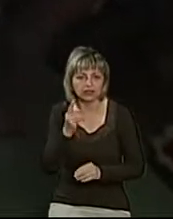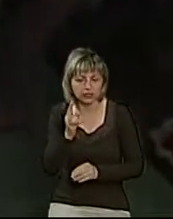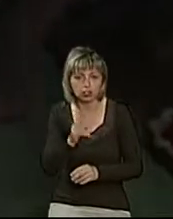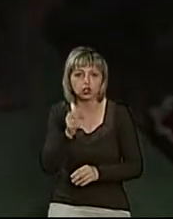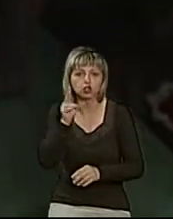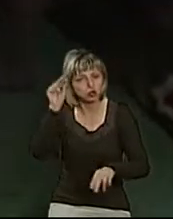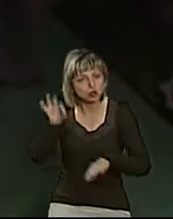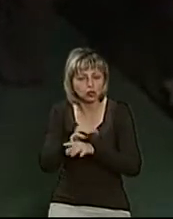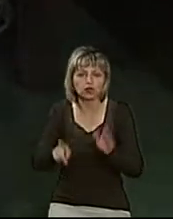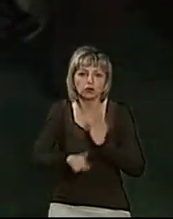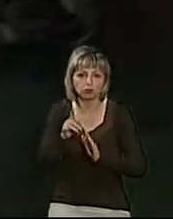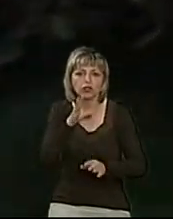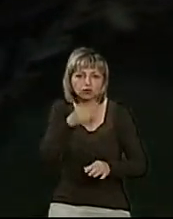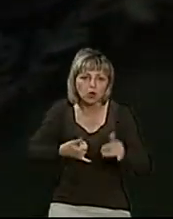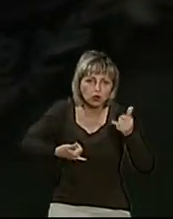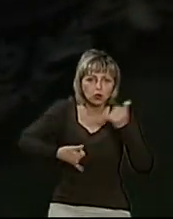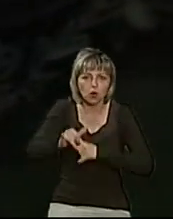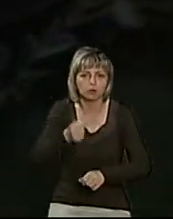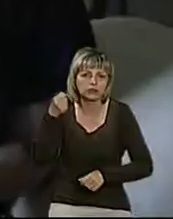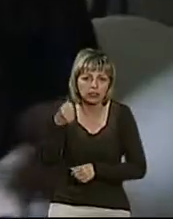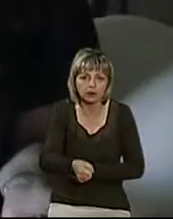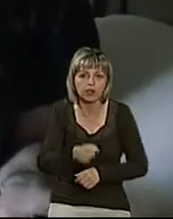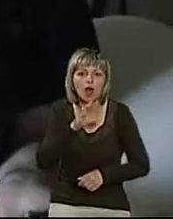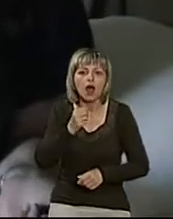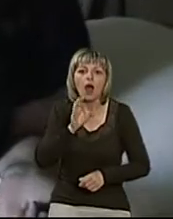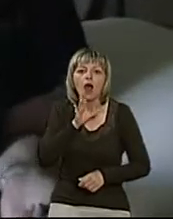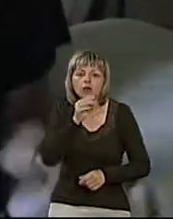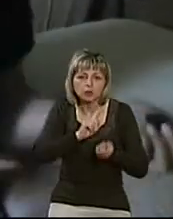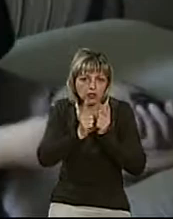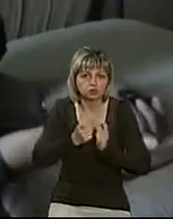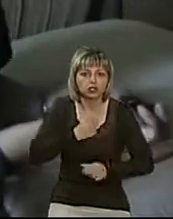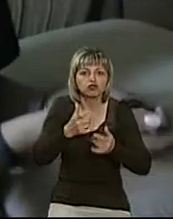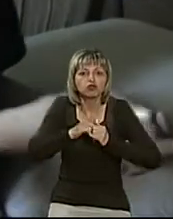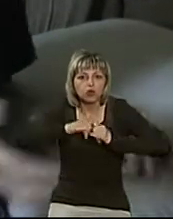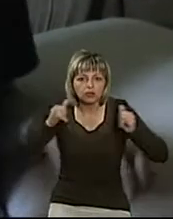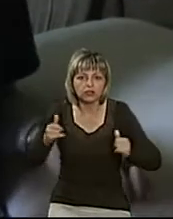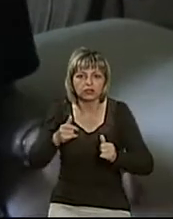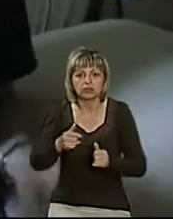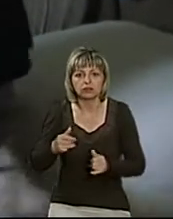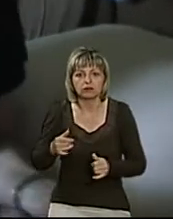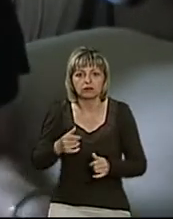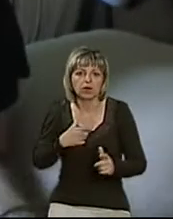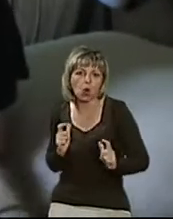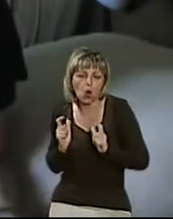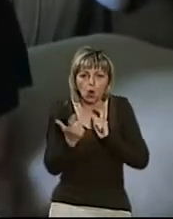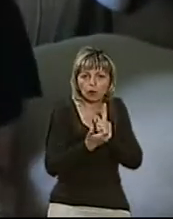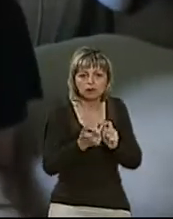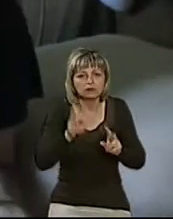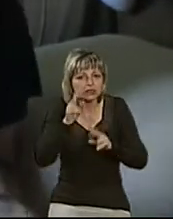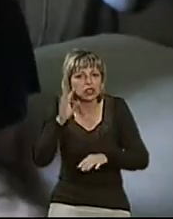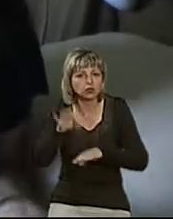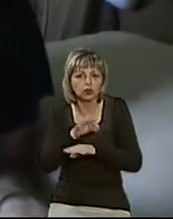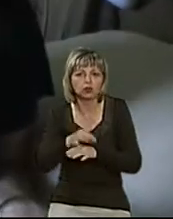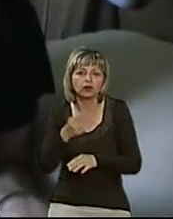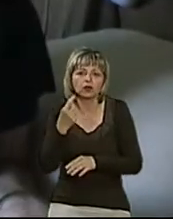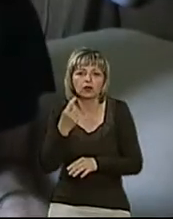копати, бити, та собака не здається, що більше агресії. Я не знаю, як він її, ми з нею вже обернулися, і він її якось чи ногою, чи рукою, він